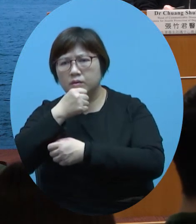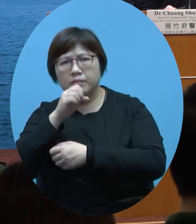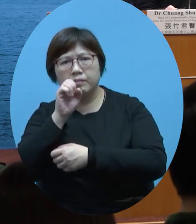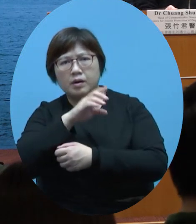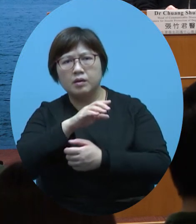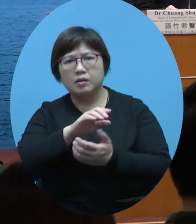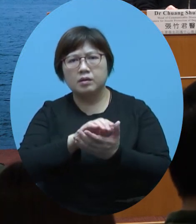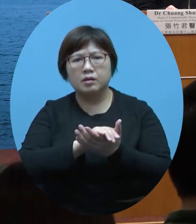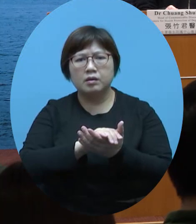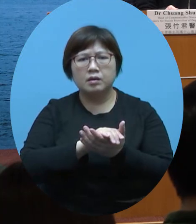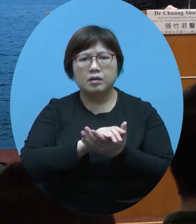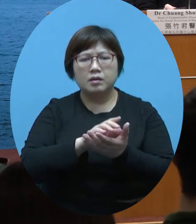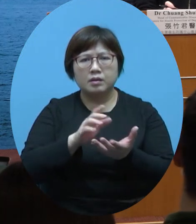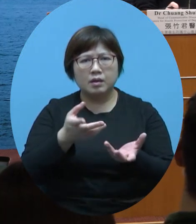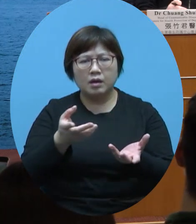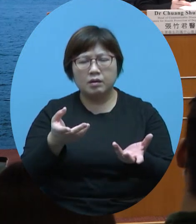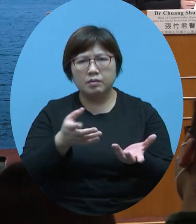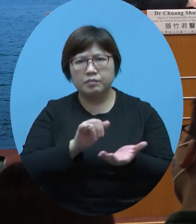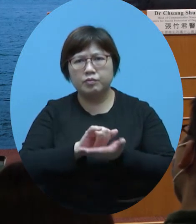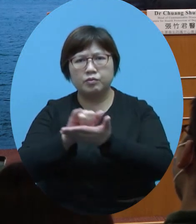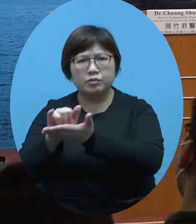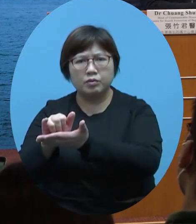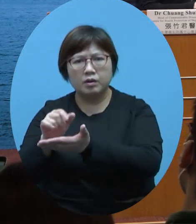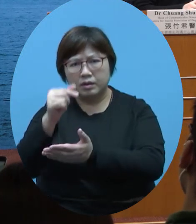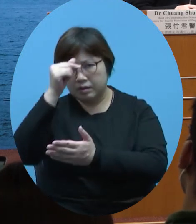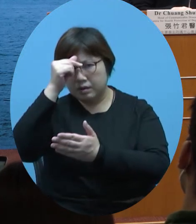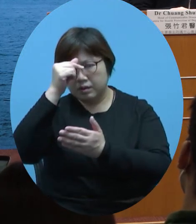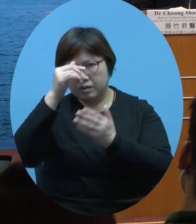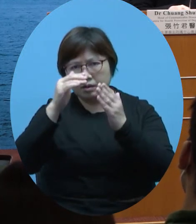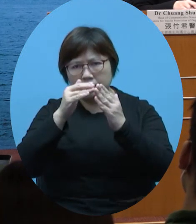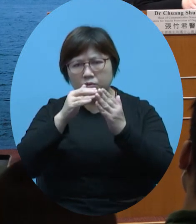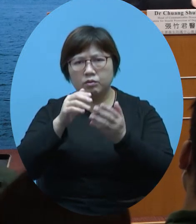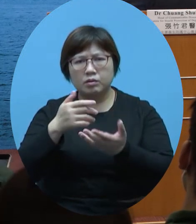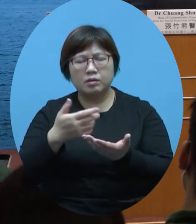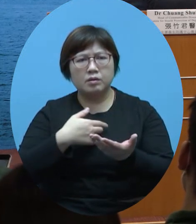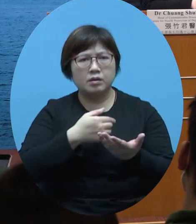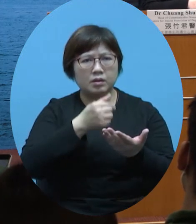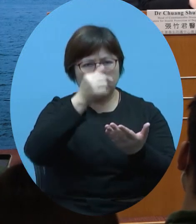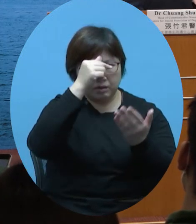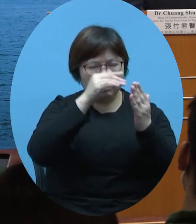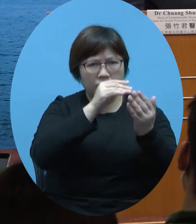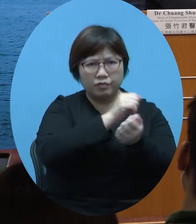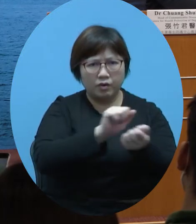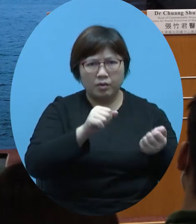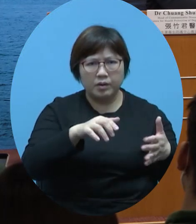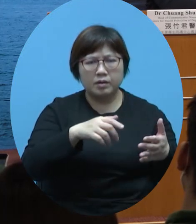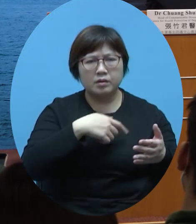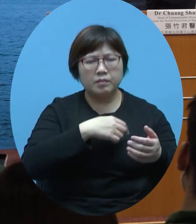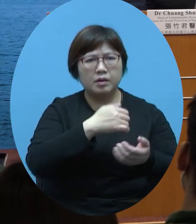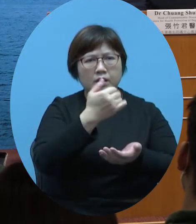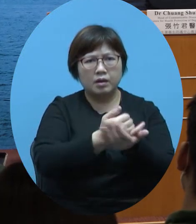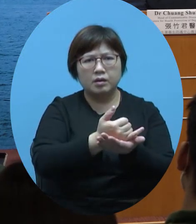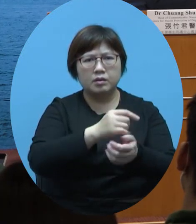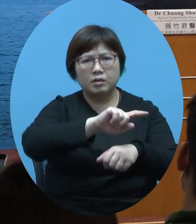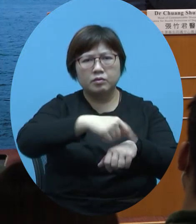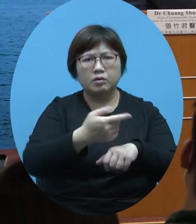佢送翻啱未咧？即係佢阿爸出咗院，阿仔入咗院未咧？即係佢逗留 total 係即係幾多個鐘？同埋即係